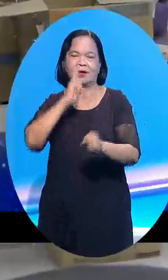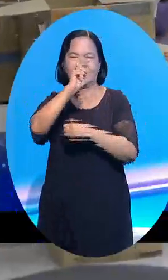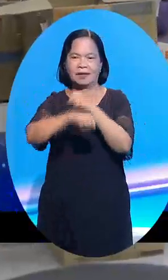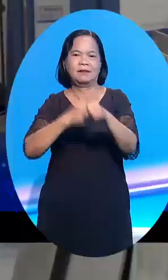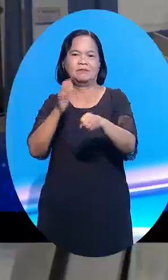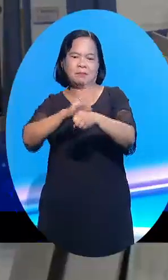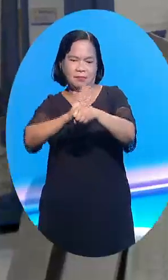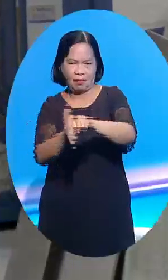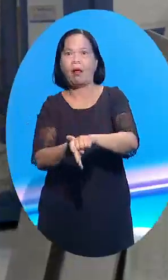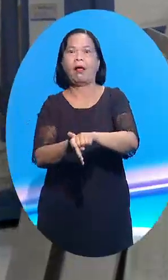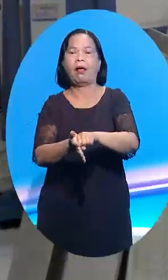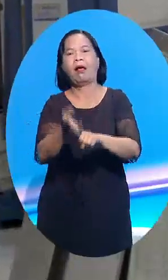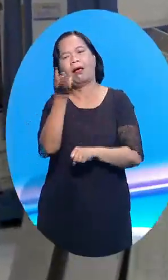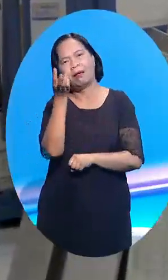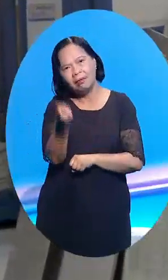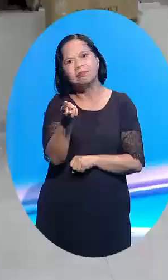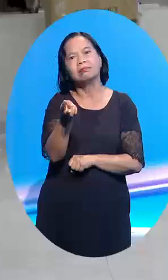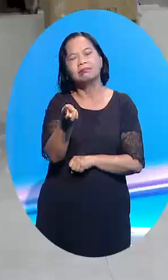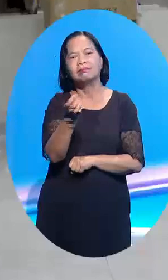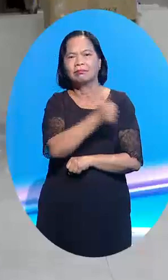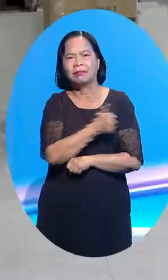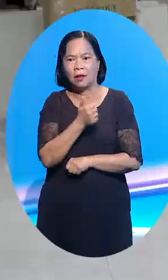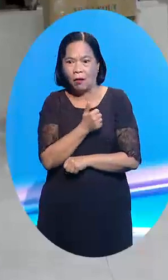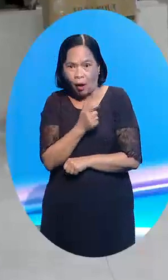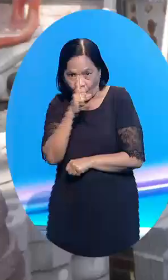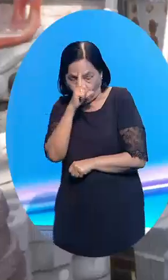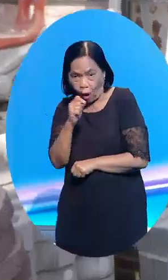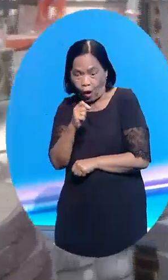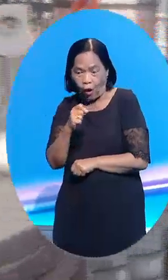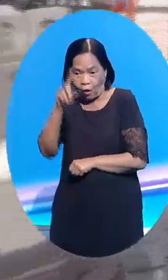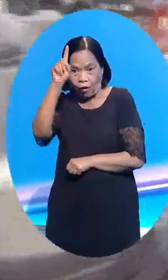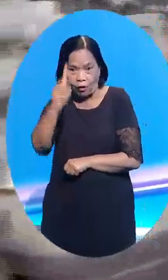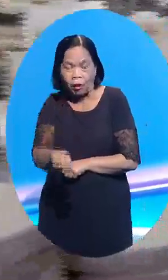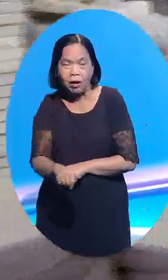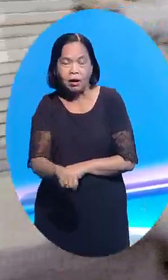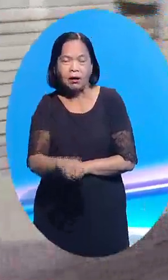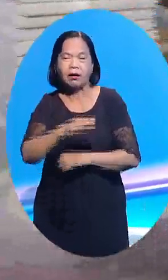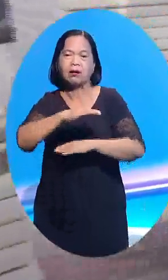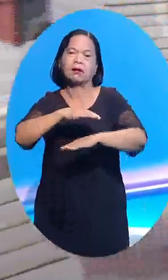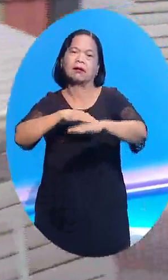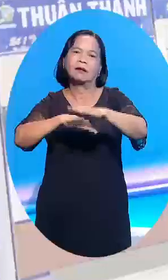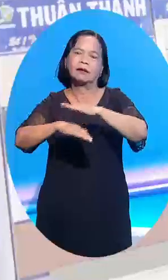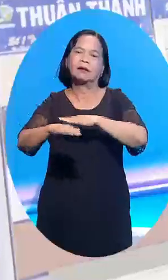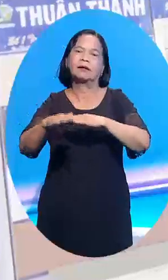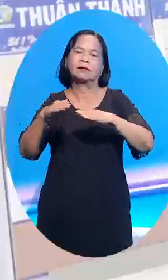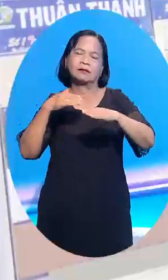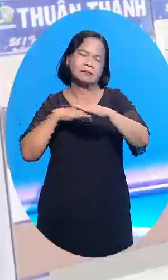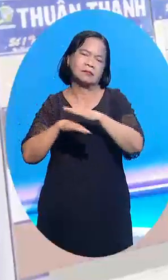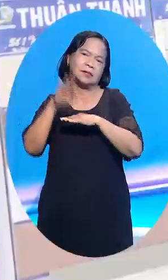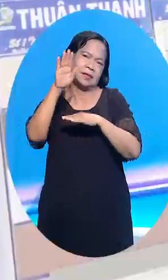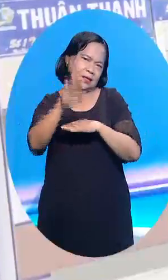COVID-19. Ít dự án mới được triển khai, người dân e dè khi lãi suất vay cao, dẫn đến nhu cầu xây dựng, đầu tư nội thất cũng giảm